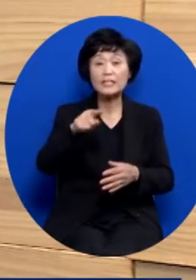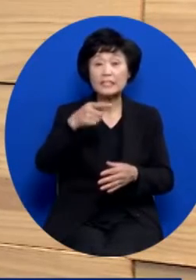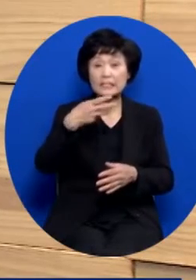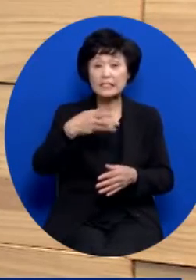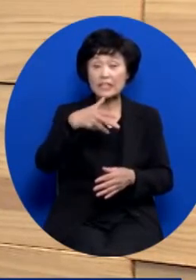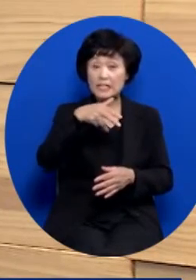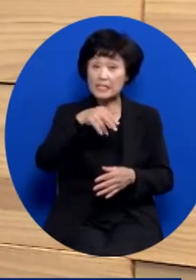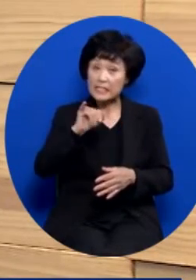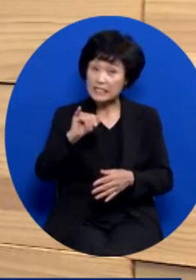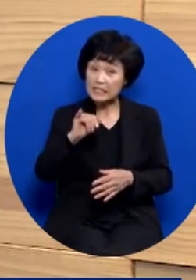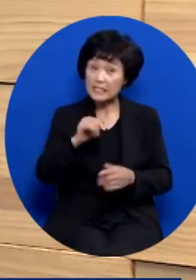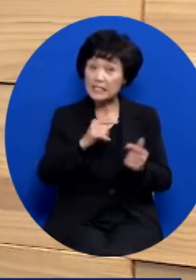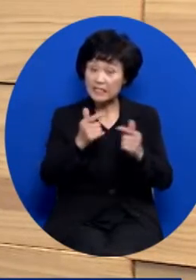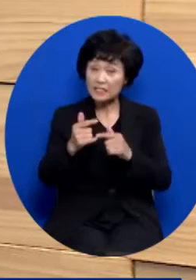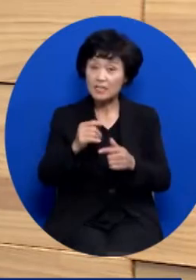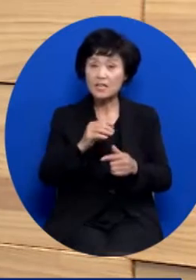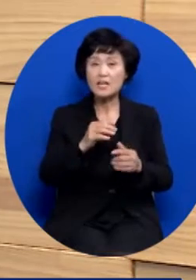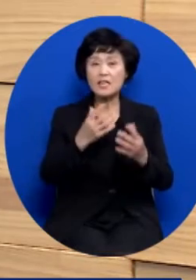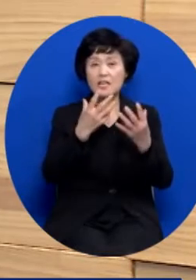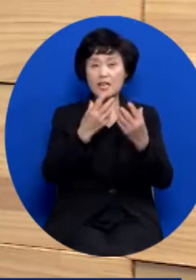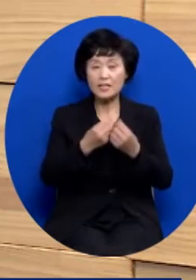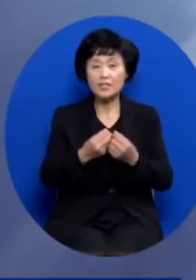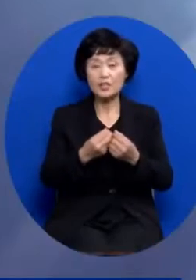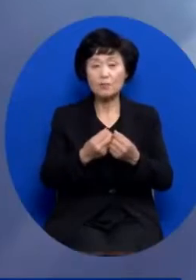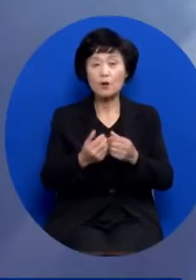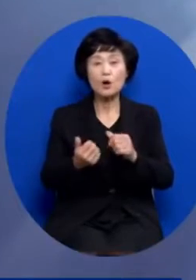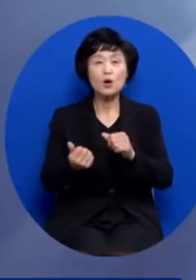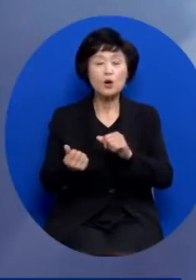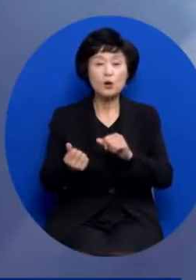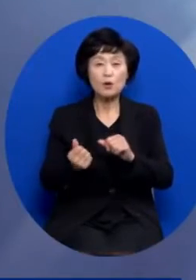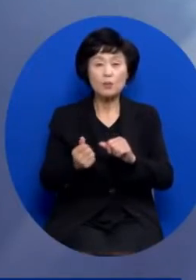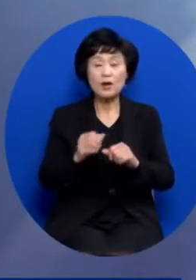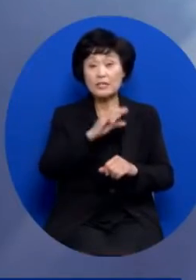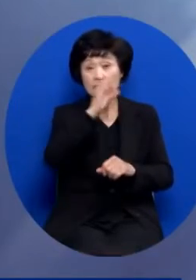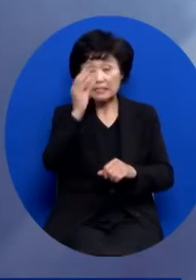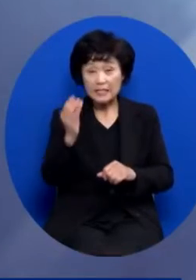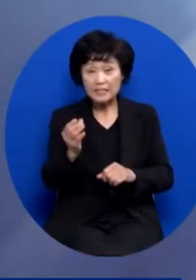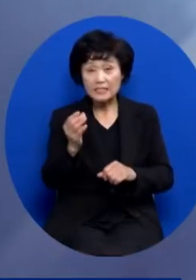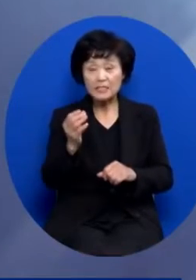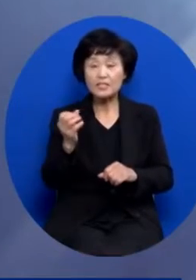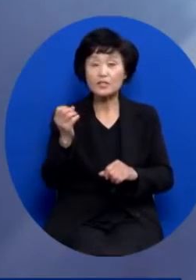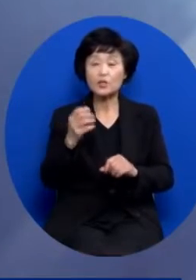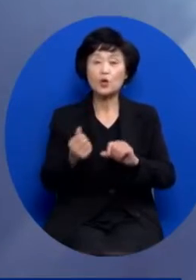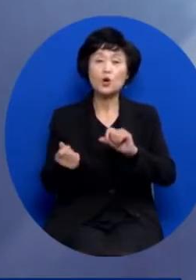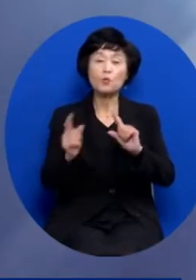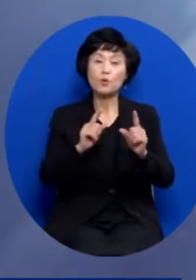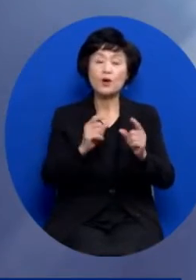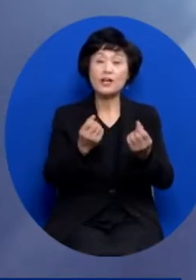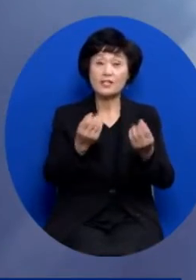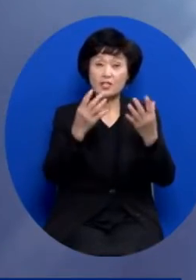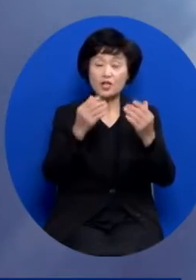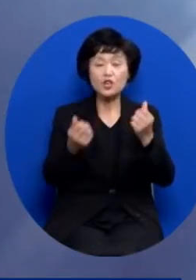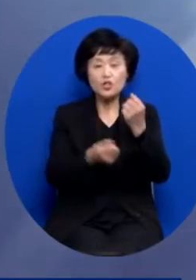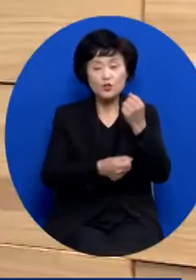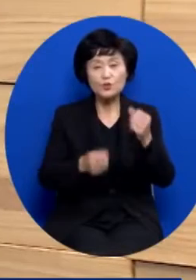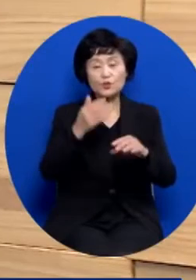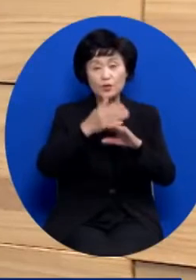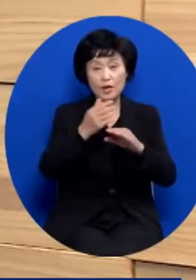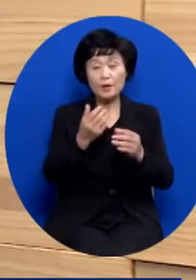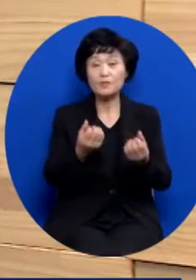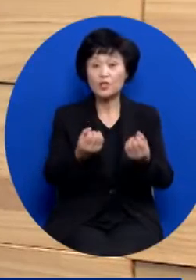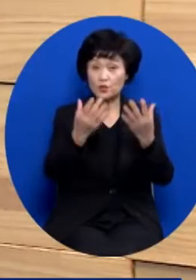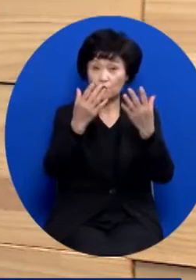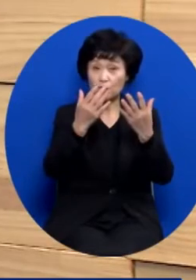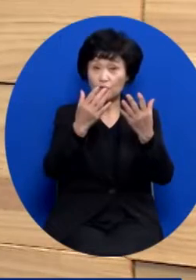교회가 마찬가지지만 주요 절기를 지켜오고 있습니다. 예를 들어서 성탄절, 또 부활절, 추수감사절 이런 주요 절기들이